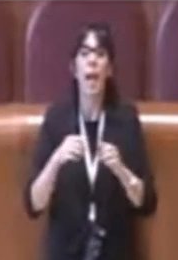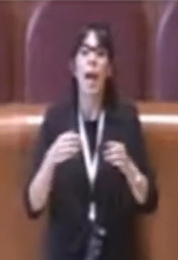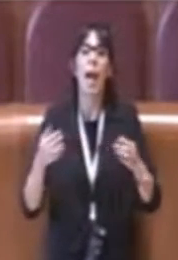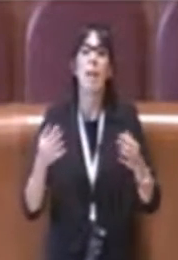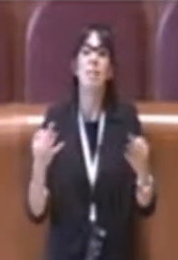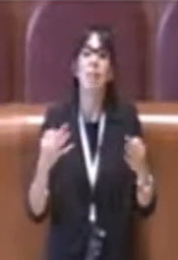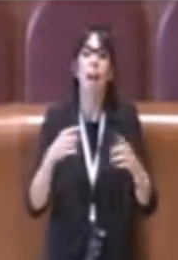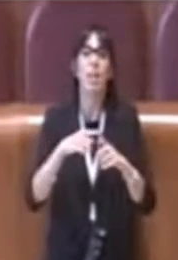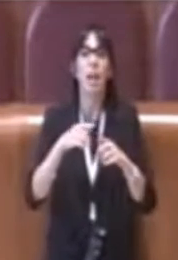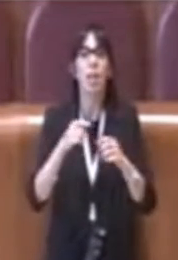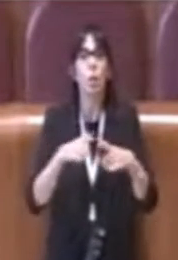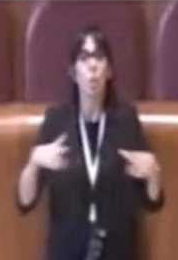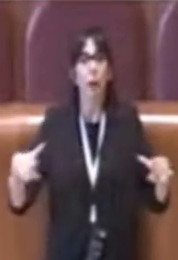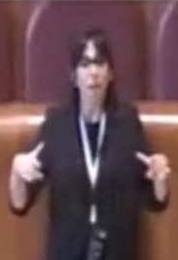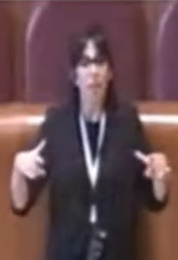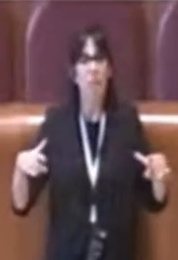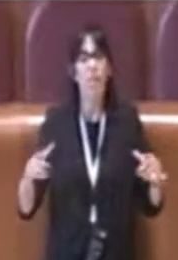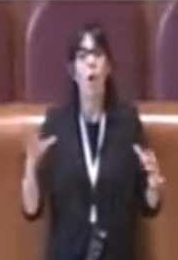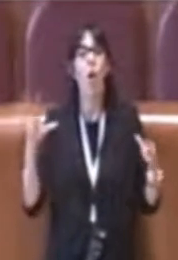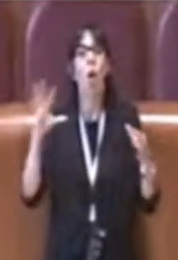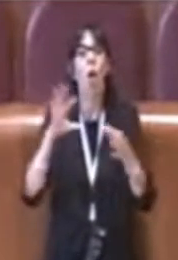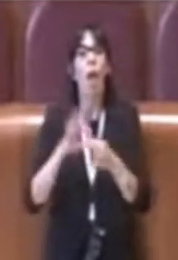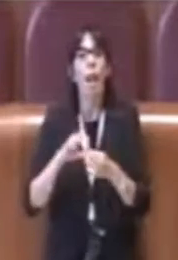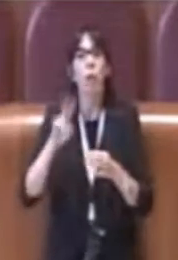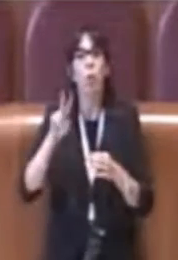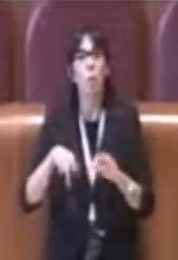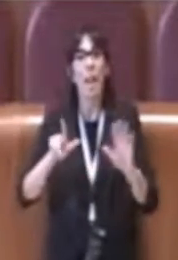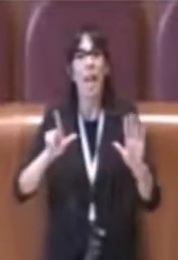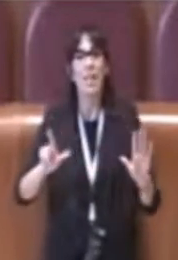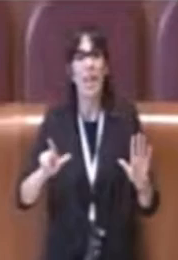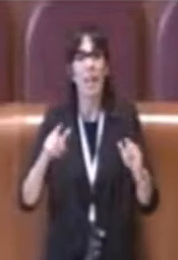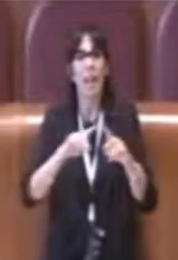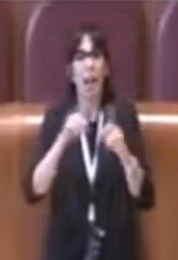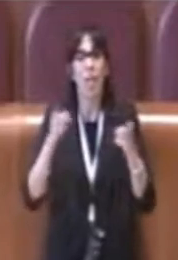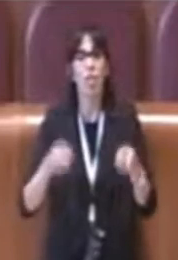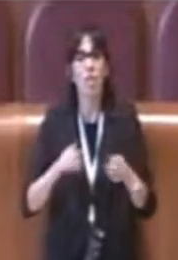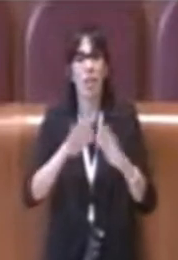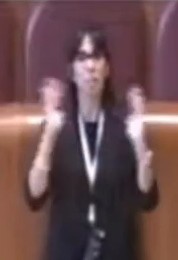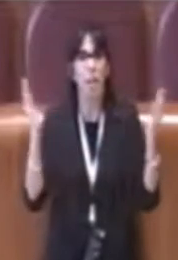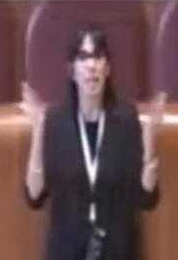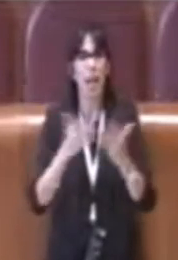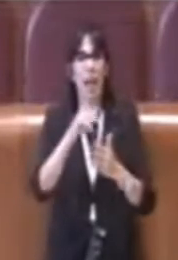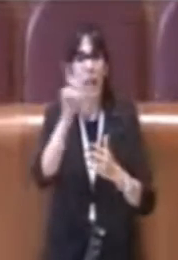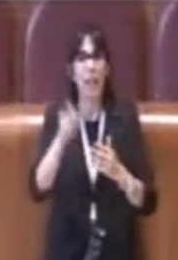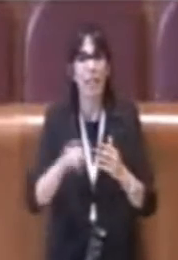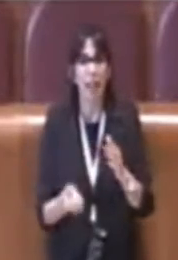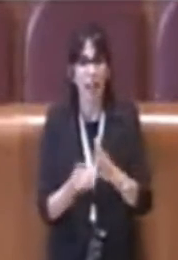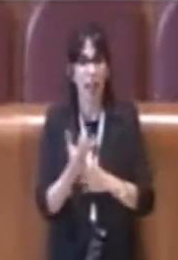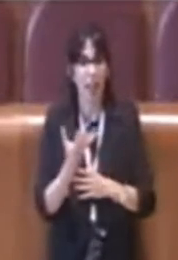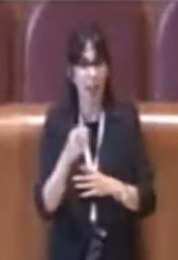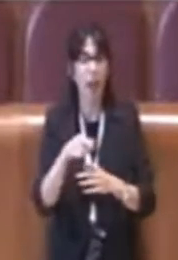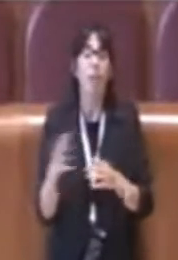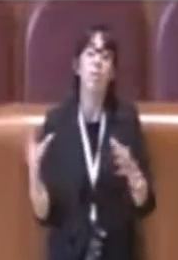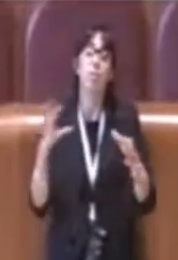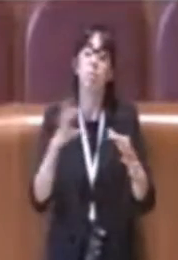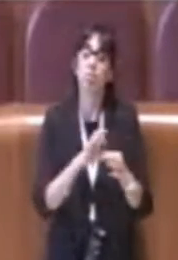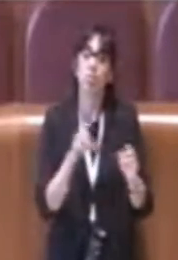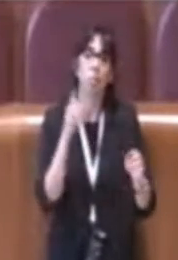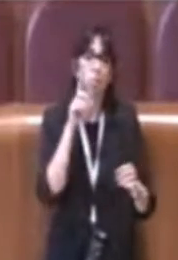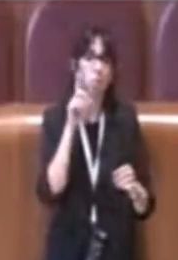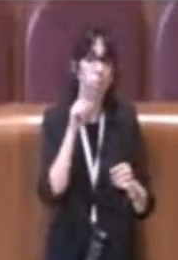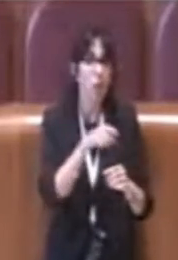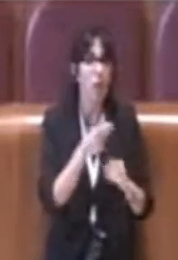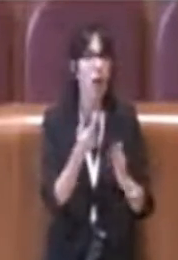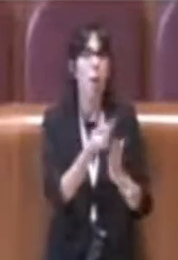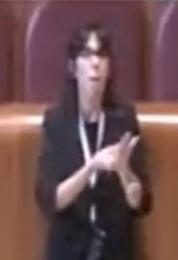realizzazione nel 2007 dell'Agenzia Spaziale Italiana, che quindi fa parte comunque del piano particolareggiato del comprensorio